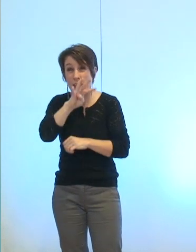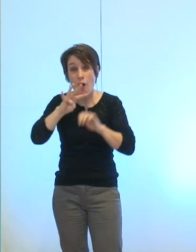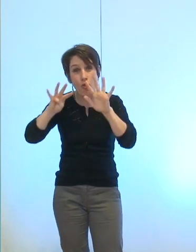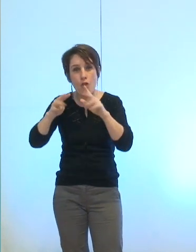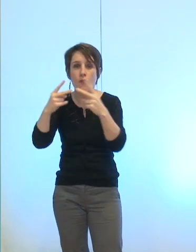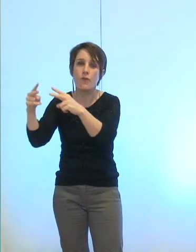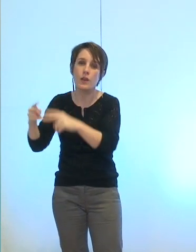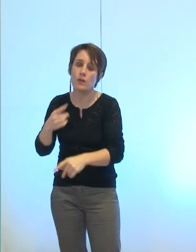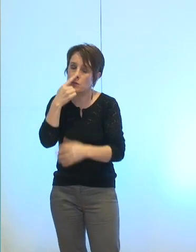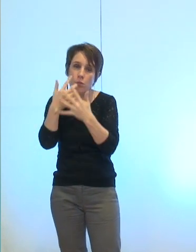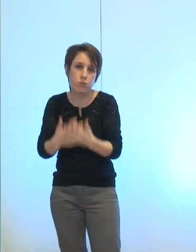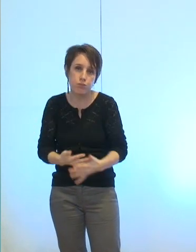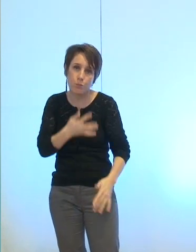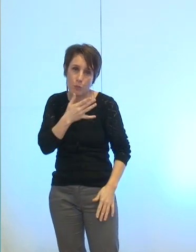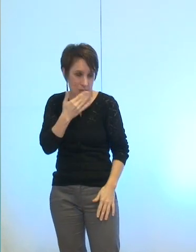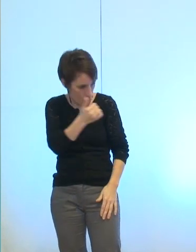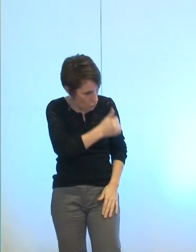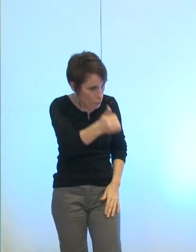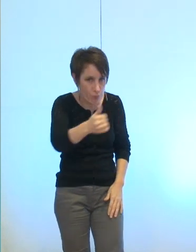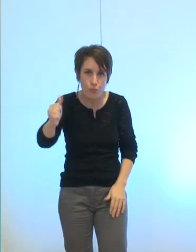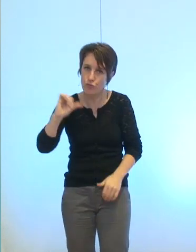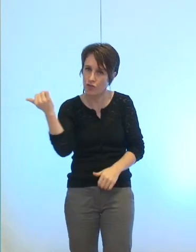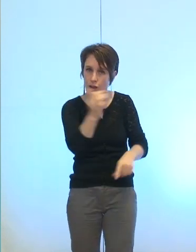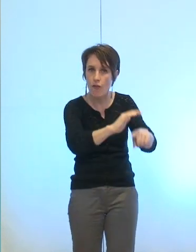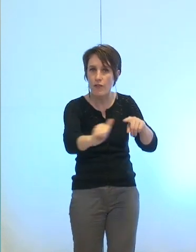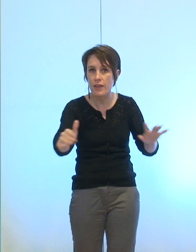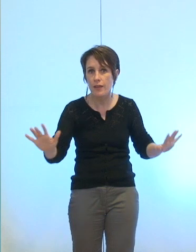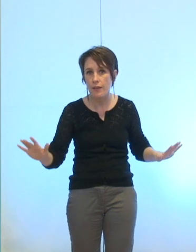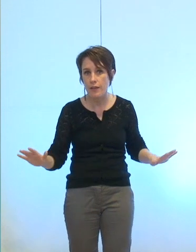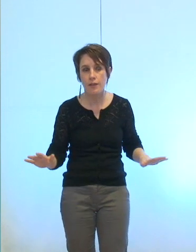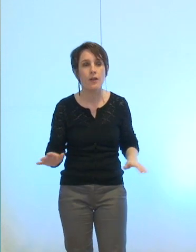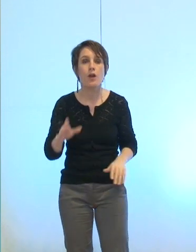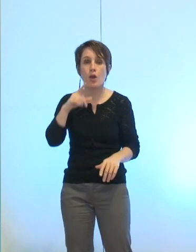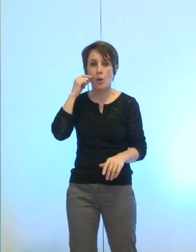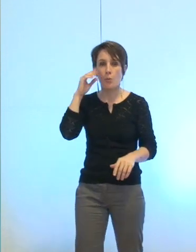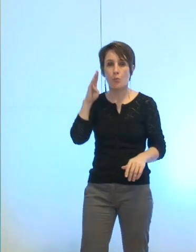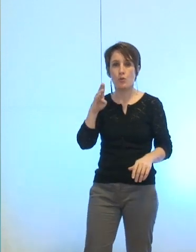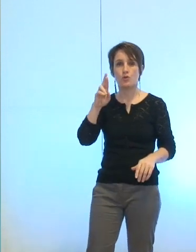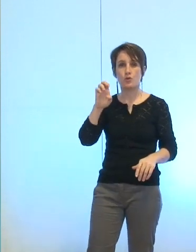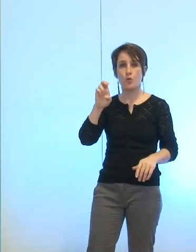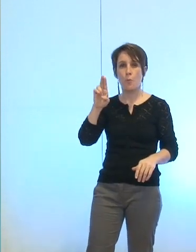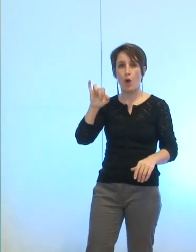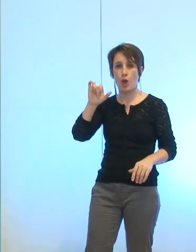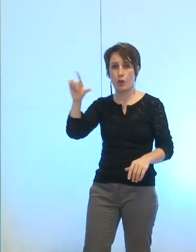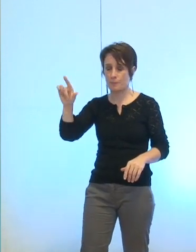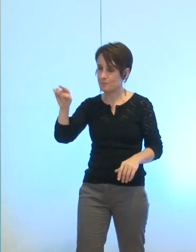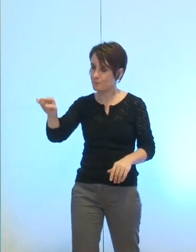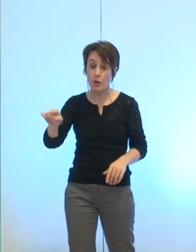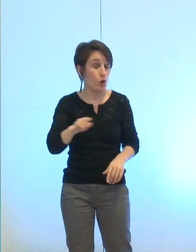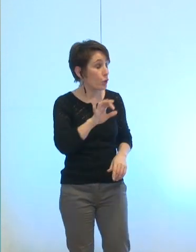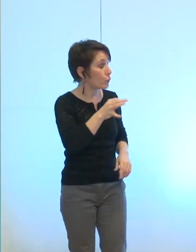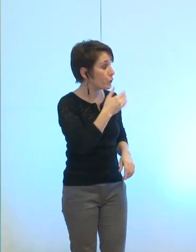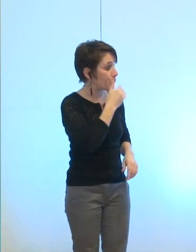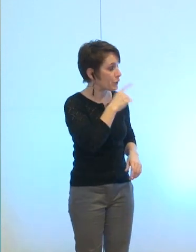lourd pas du tout aurit fait une seule la métropoleit qu'une fois Monsieur BR oui merci Monsieur le Maire je comprends évidemment très